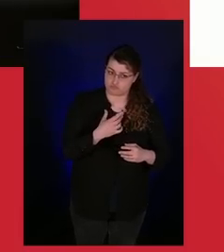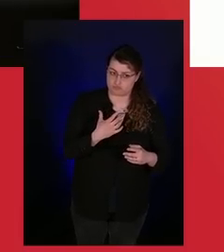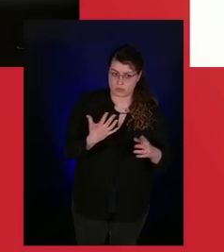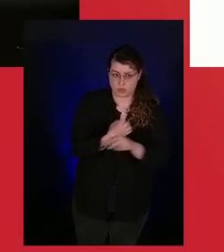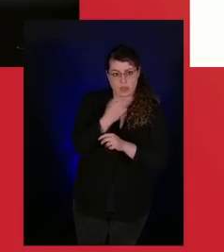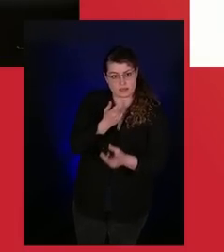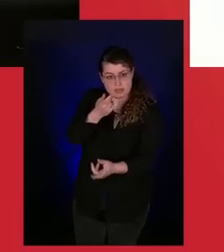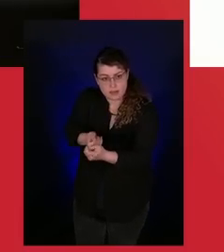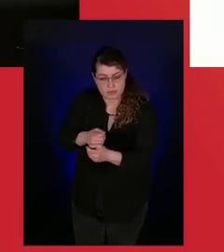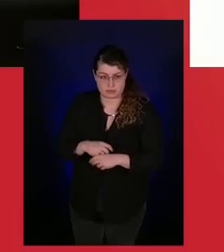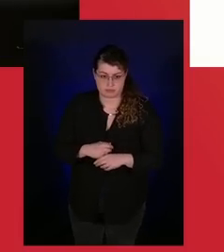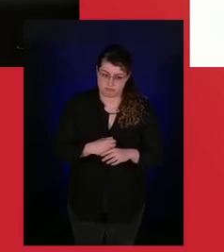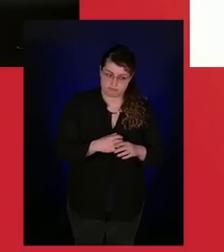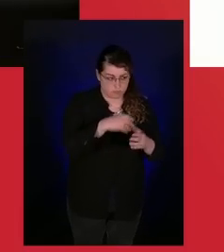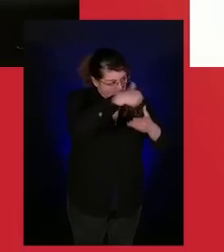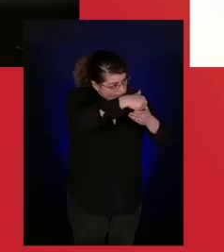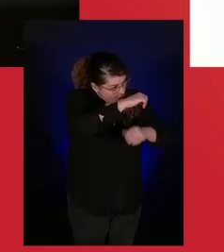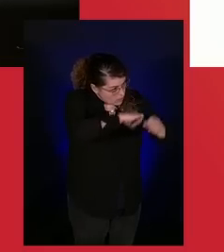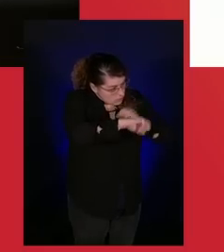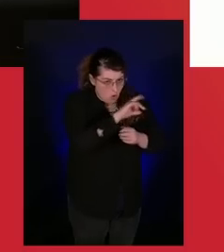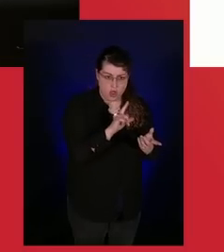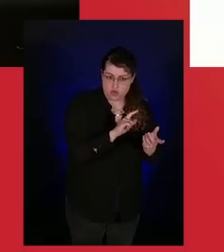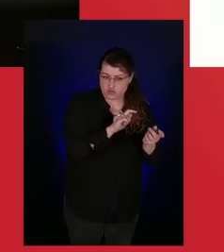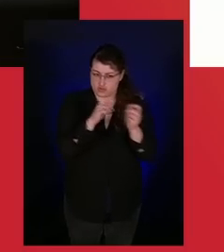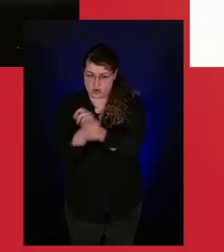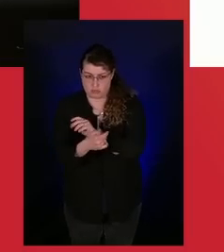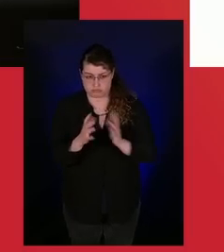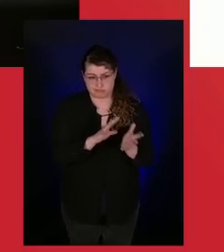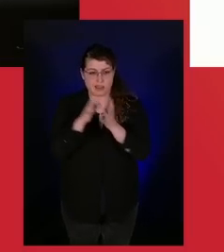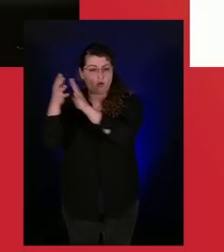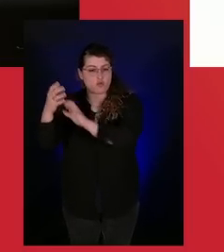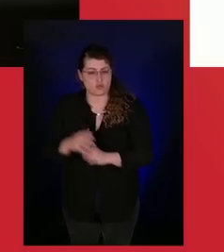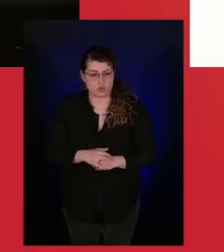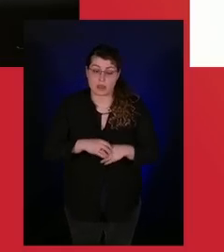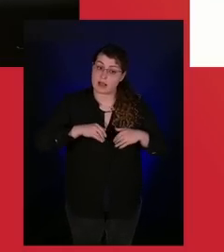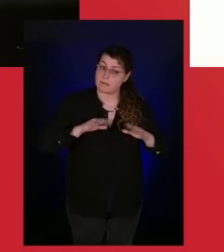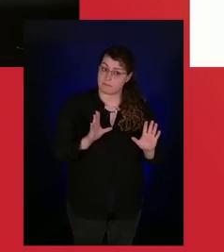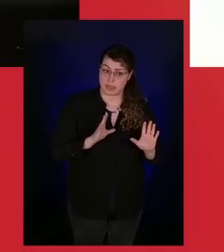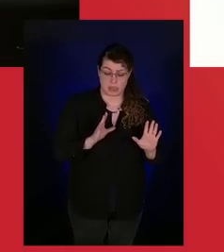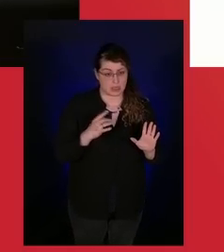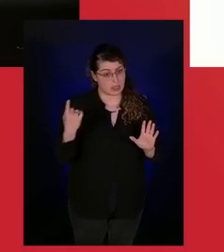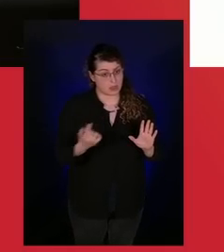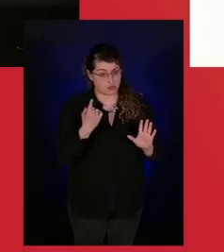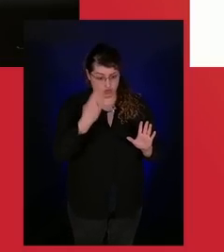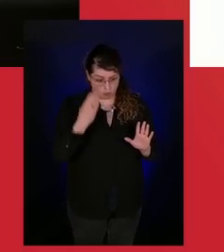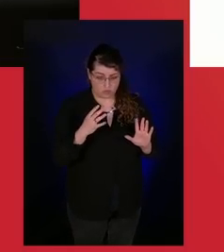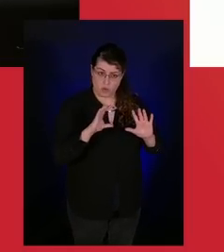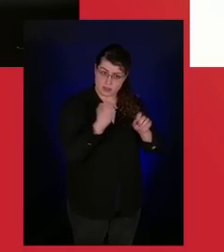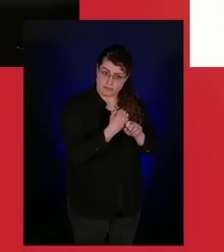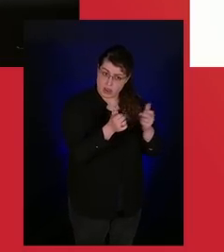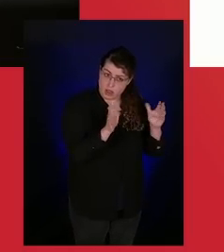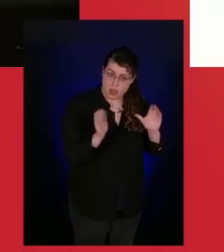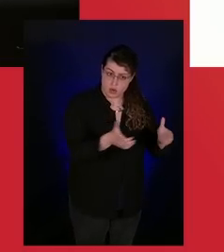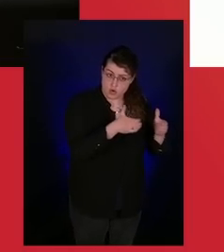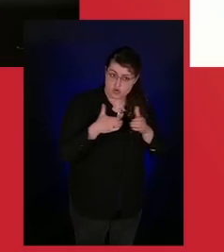fonctionnement. Cette importante implication n'a pas occulté la nécessité d'un travail collectif avec